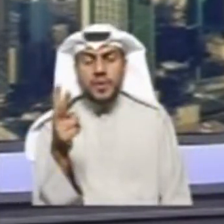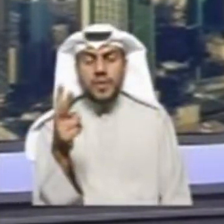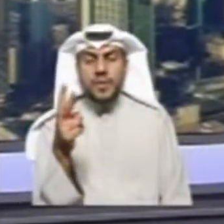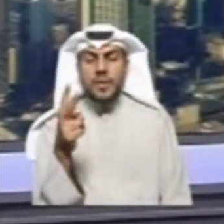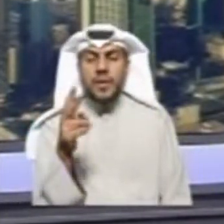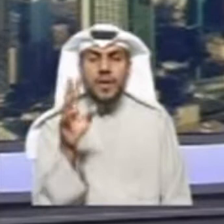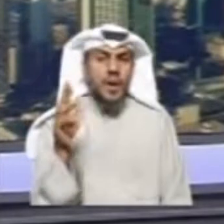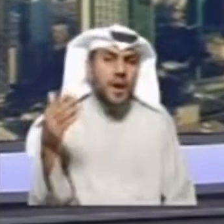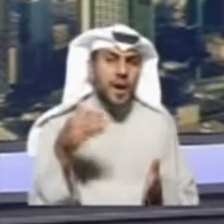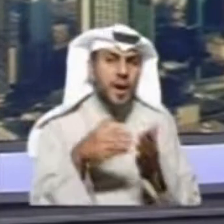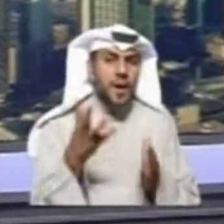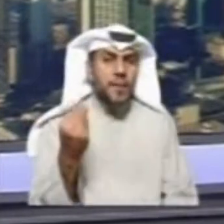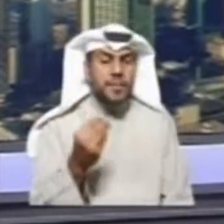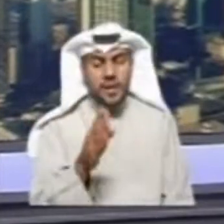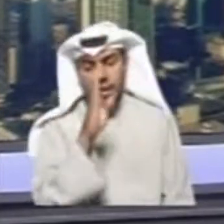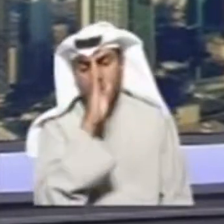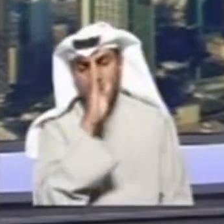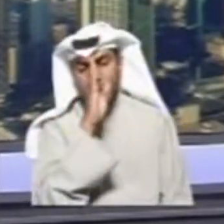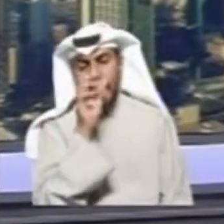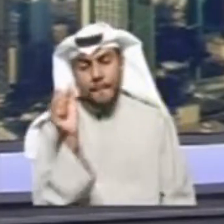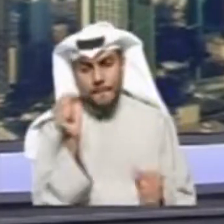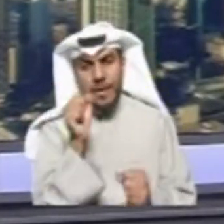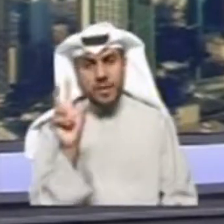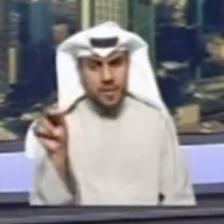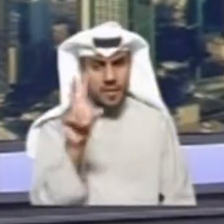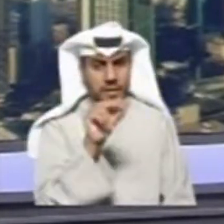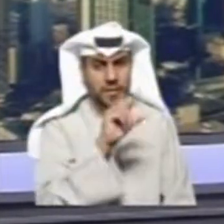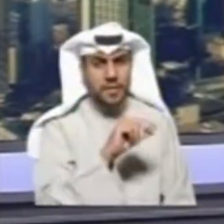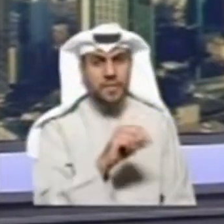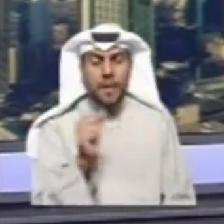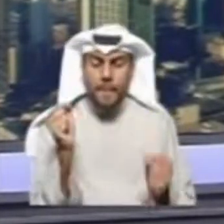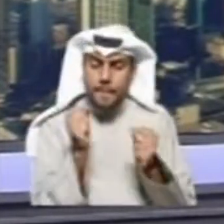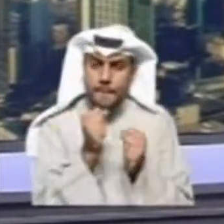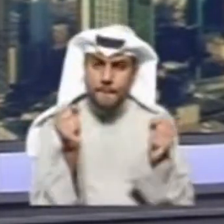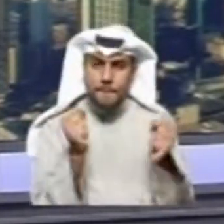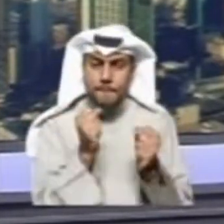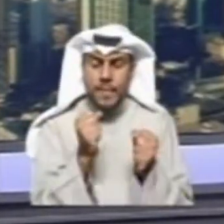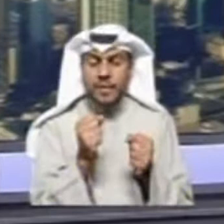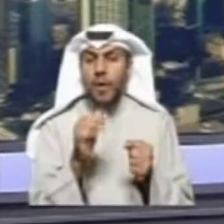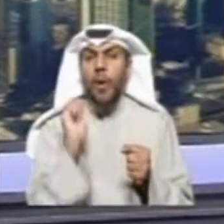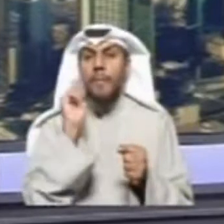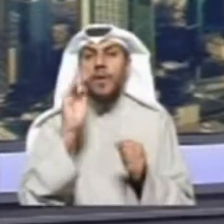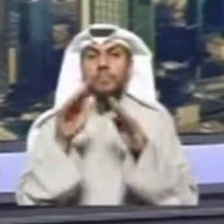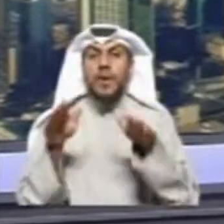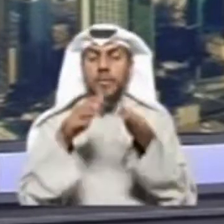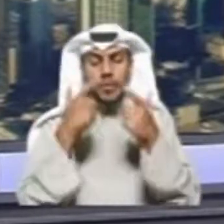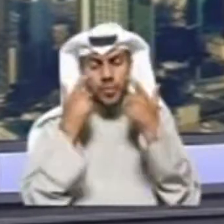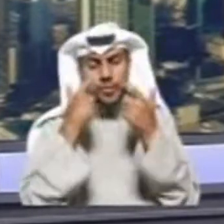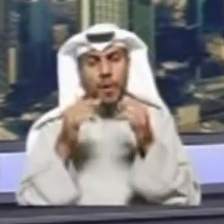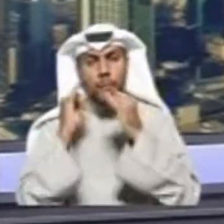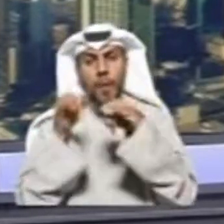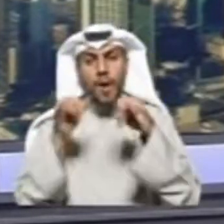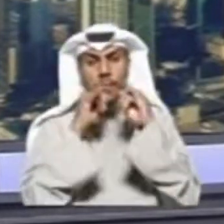هذه الجبهة إلى يوم الاثنين. درجات الحرارة راح تكون باردة خاصة في المناطق الصحراوية اليوم، إخواننا في المخيمات وكذلك